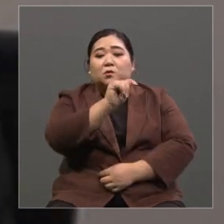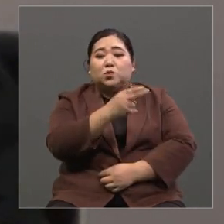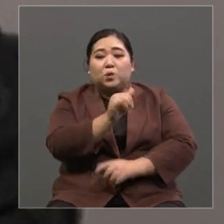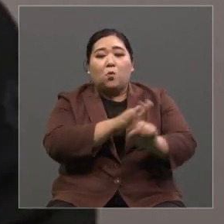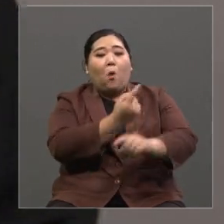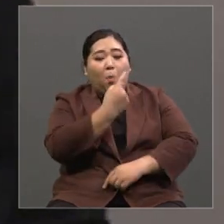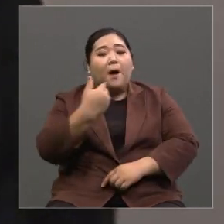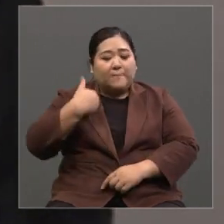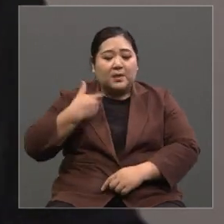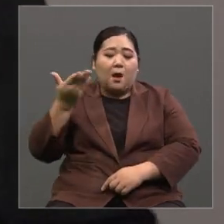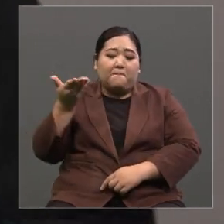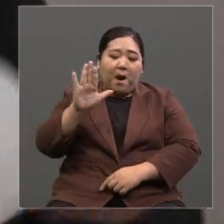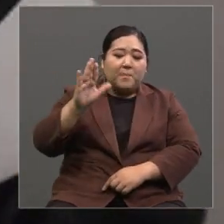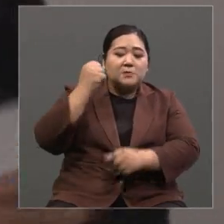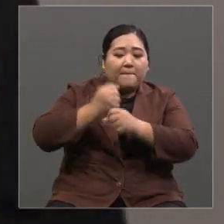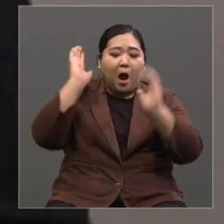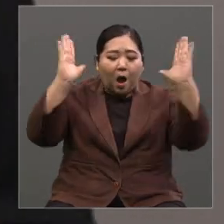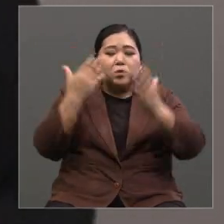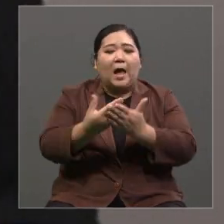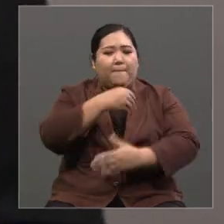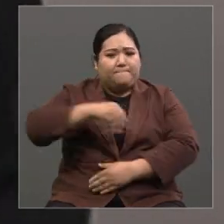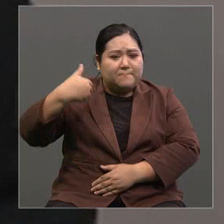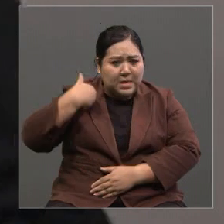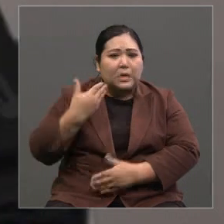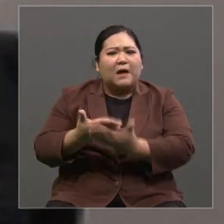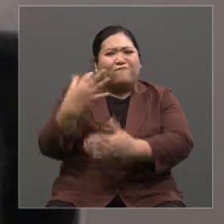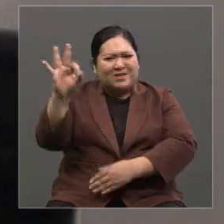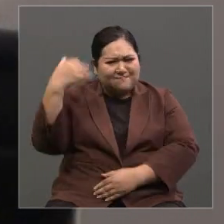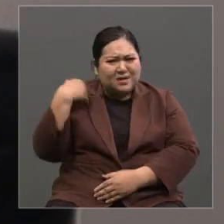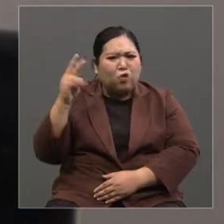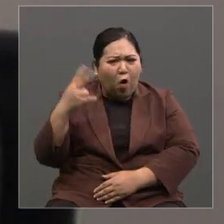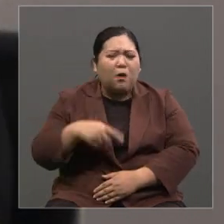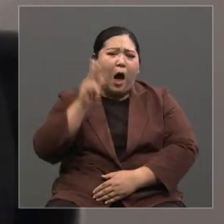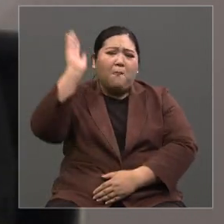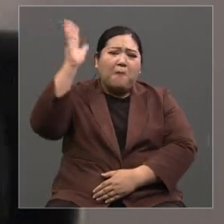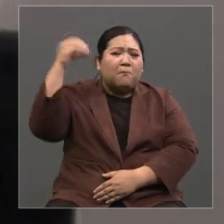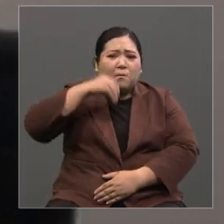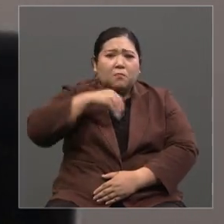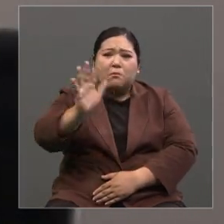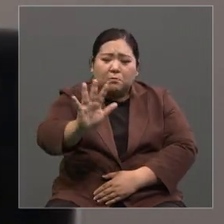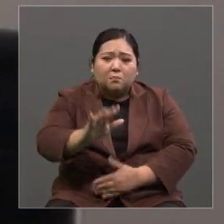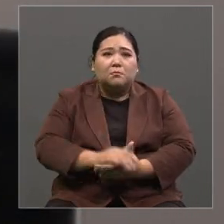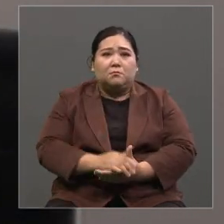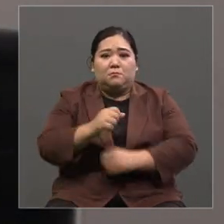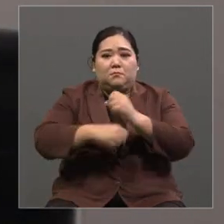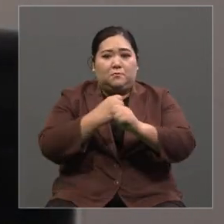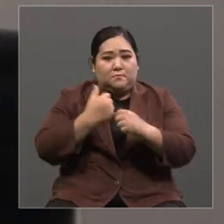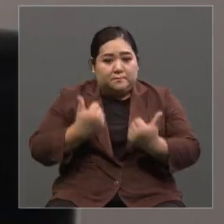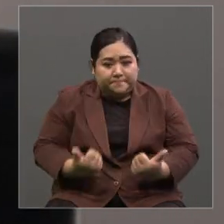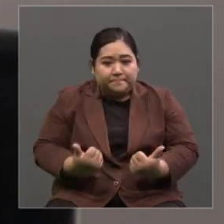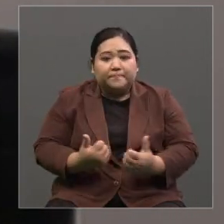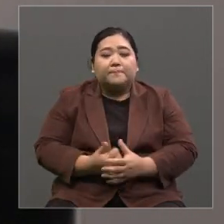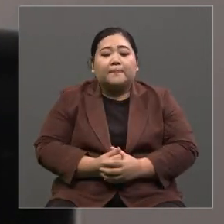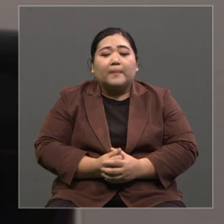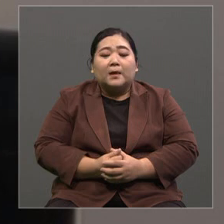ได้ตังค์นะครับแล้วก็แถลงที่ไม่ได้ตังค์บ้านแล้วผมก็ไม่แถลงอะไรบ่อยนะเอาอย่างปีนี้นะครับนะ